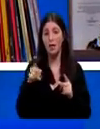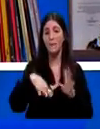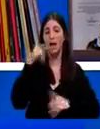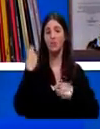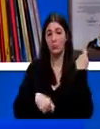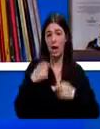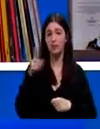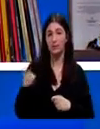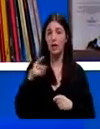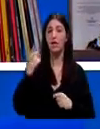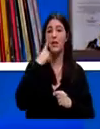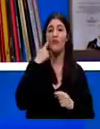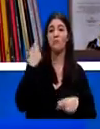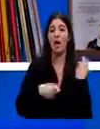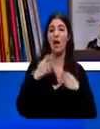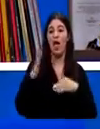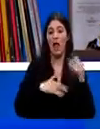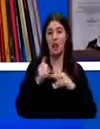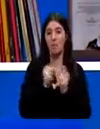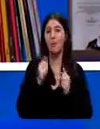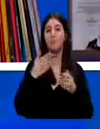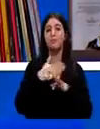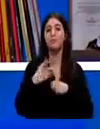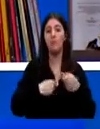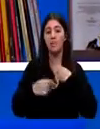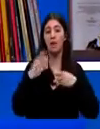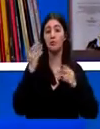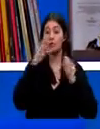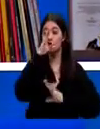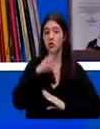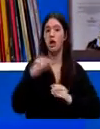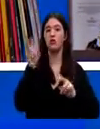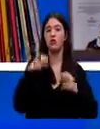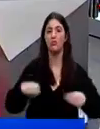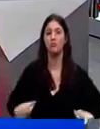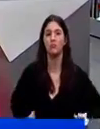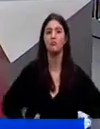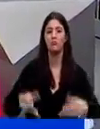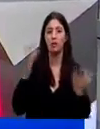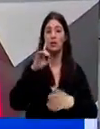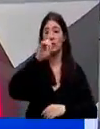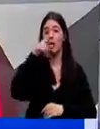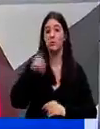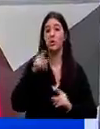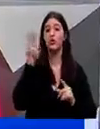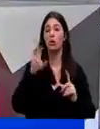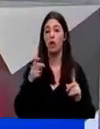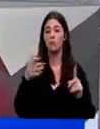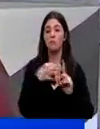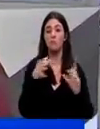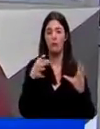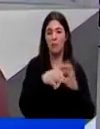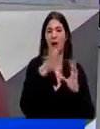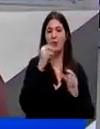Merkez Bankası kamu bankaları eliyle piyasaya ciddi miktarda dolar sürdü. Yani sadece bu kur korumalı mevduat